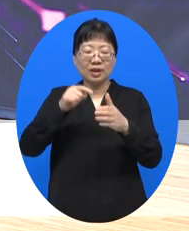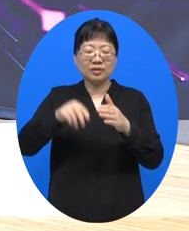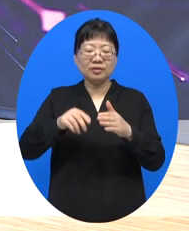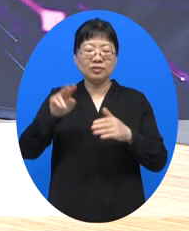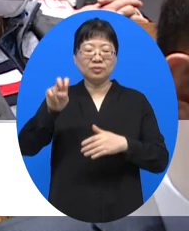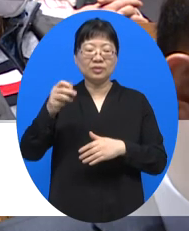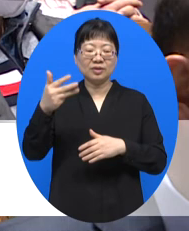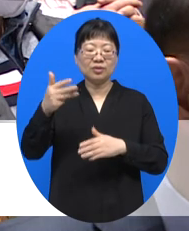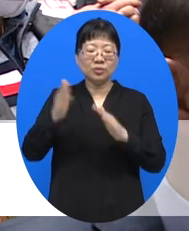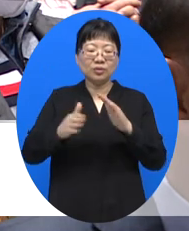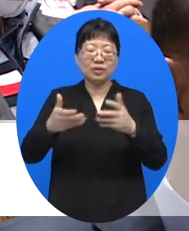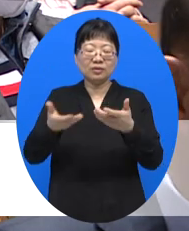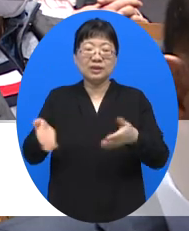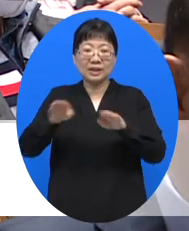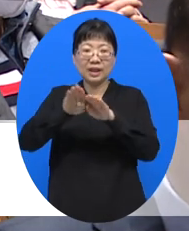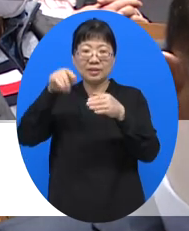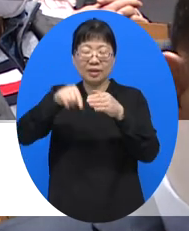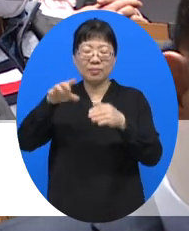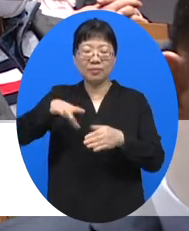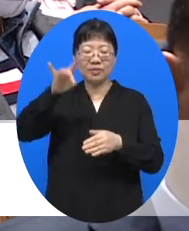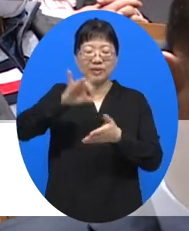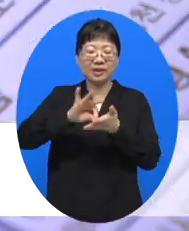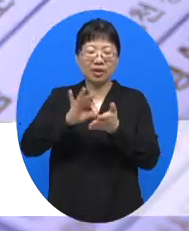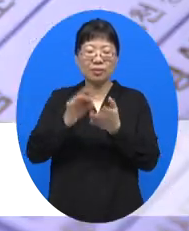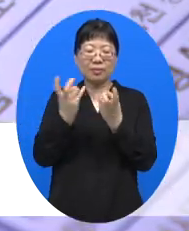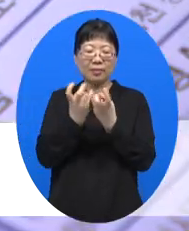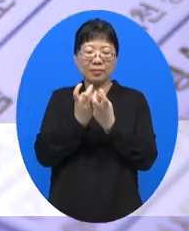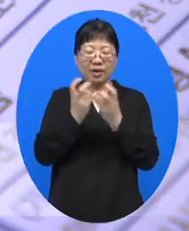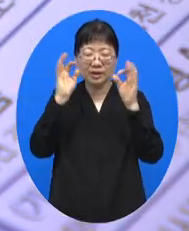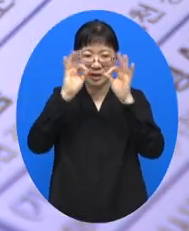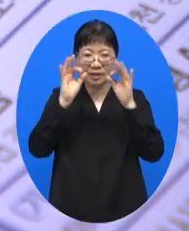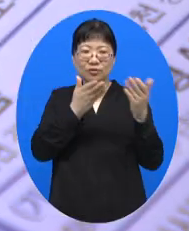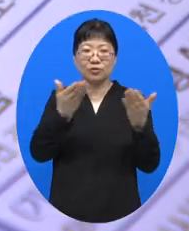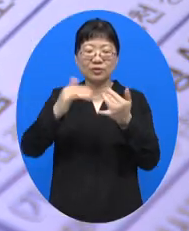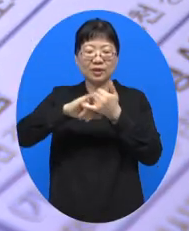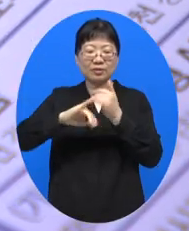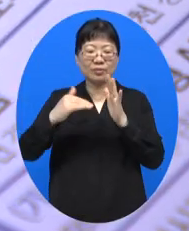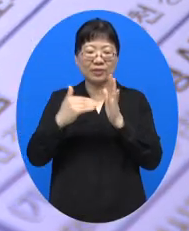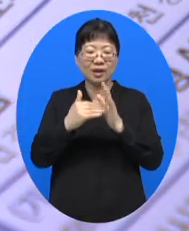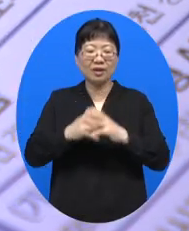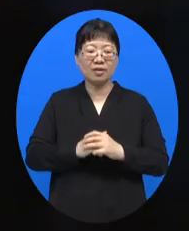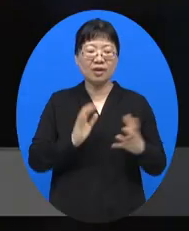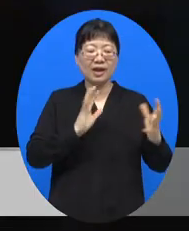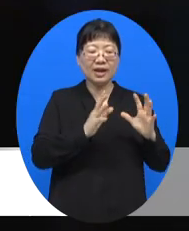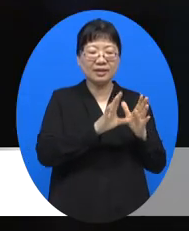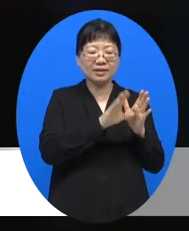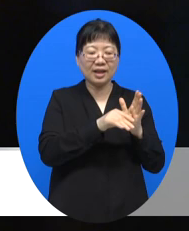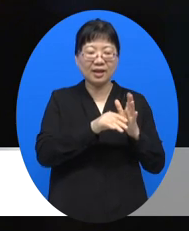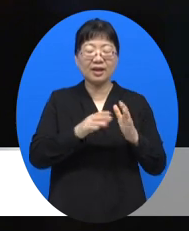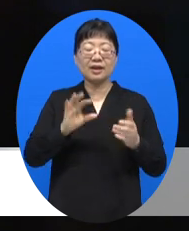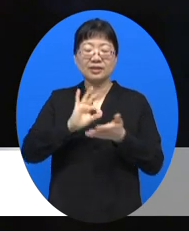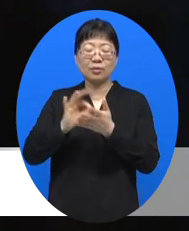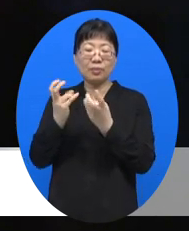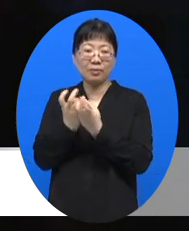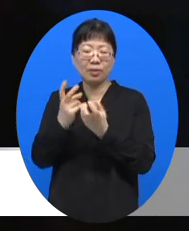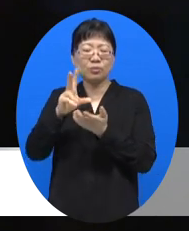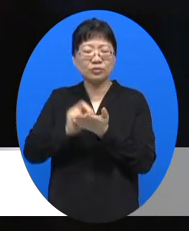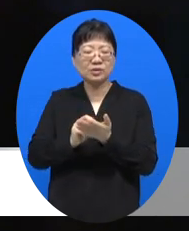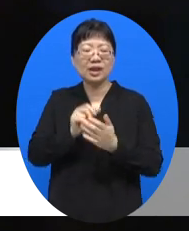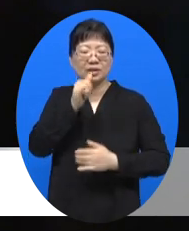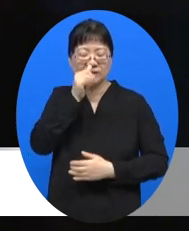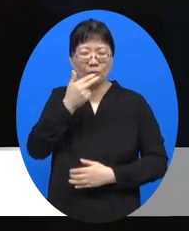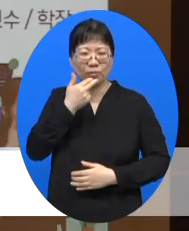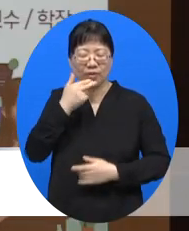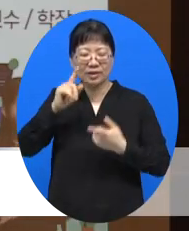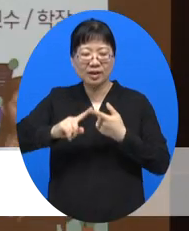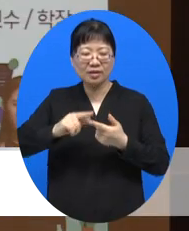도내 28개 공공기관에서 우선적으로 적용해 볼수 있는 방안을 찾을 것을 약속했습니다. 포럼에선 GPT 활용법,